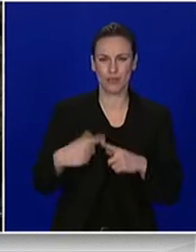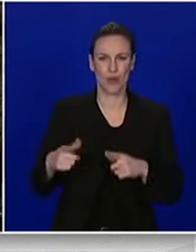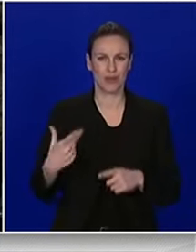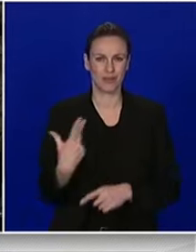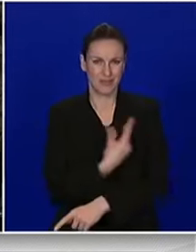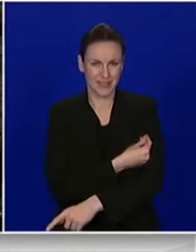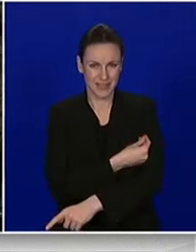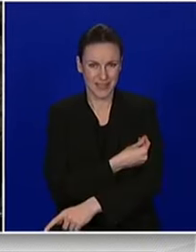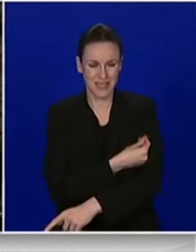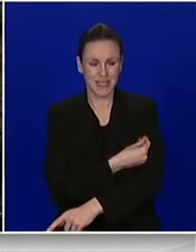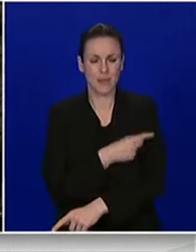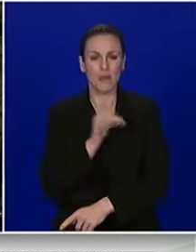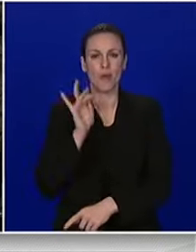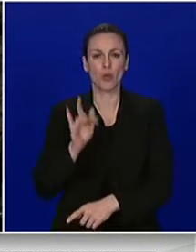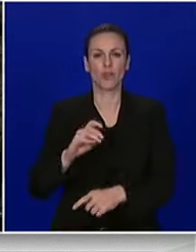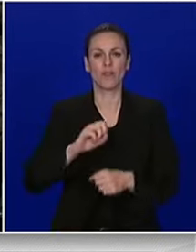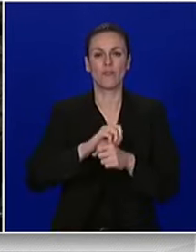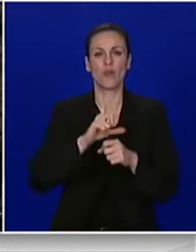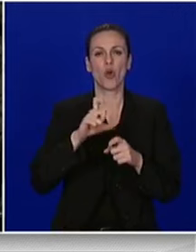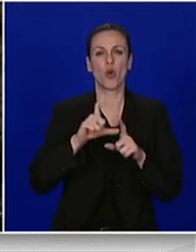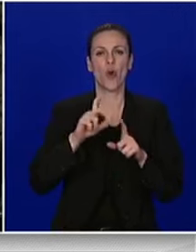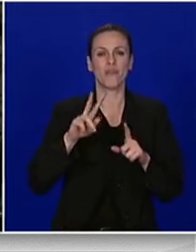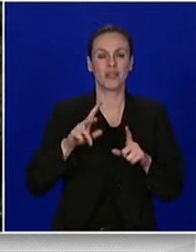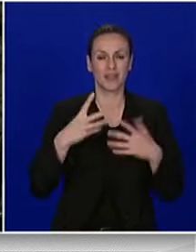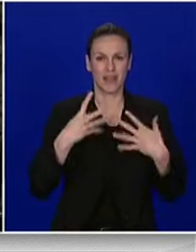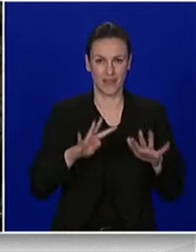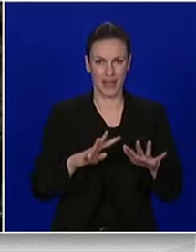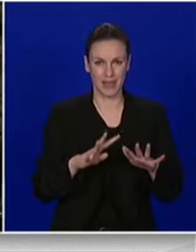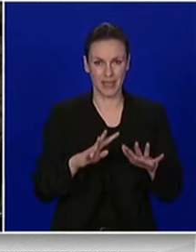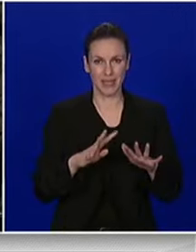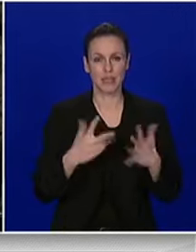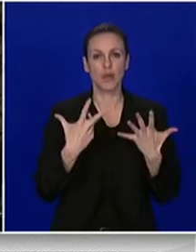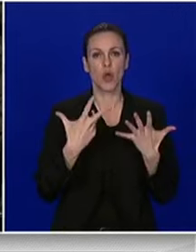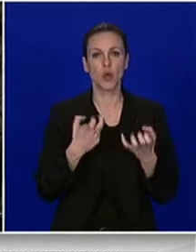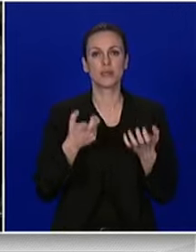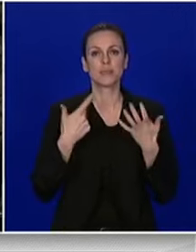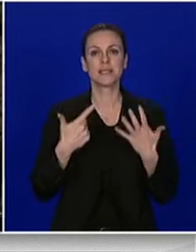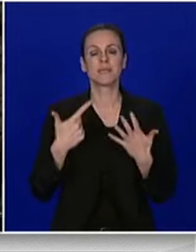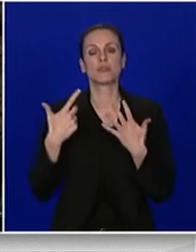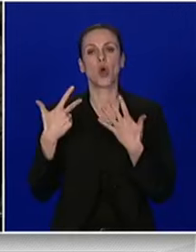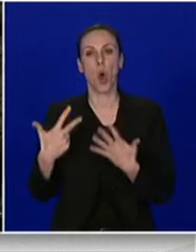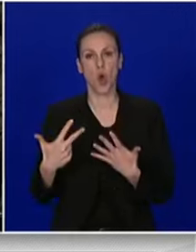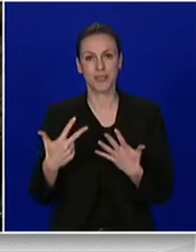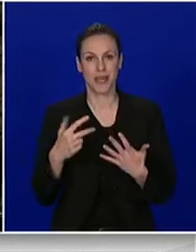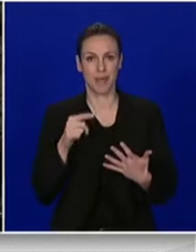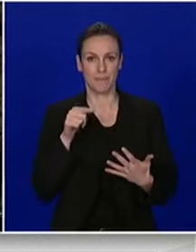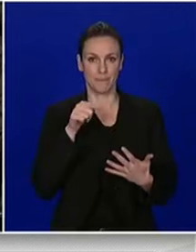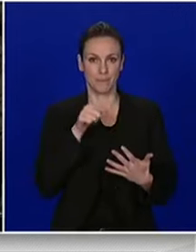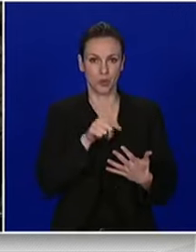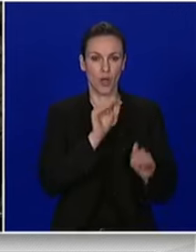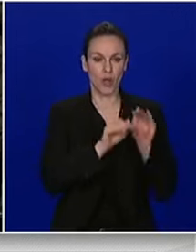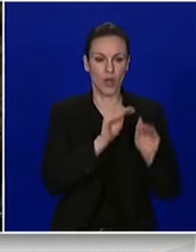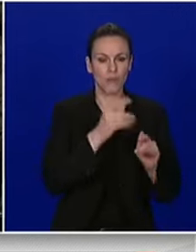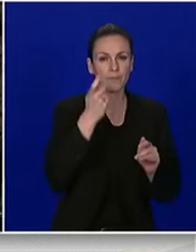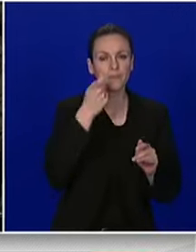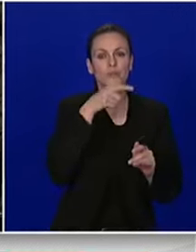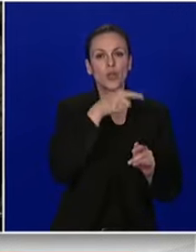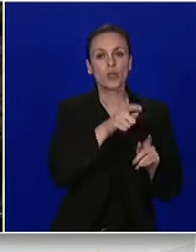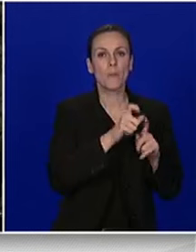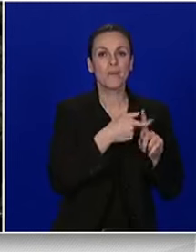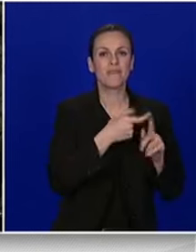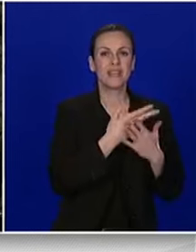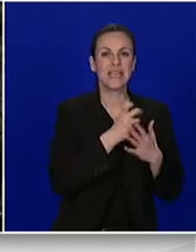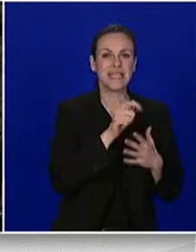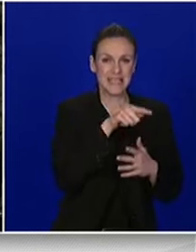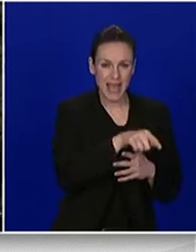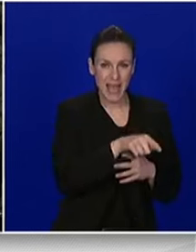na cjepiva protiv COVID-19, 878 prijava sumnje se odnosi na Pfizerovo